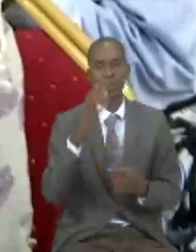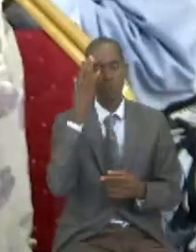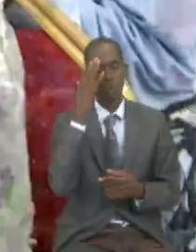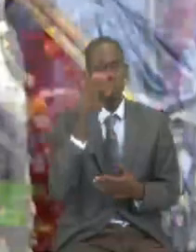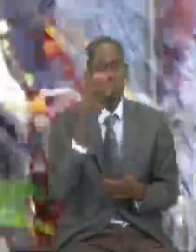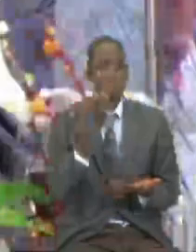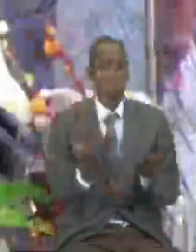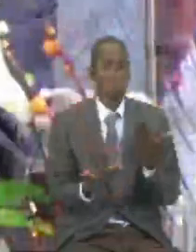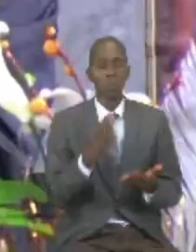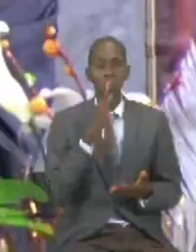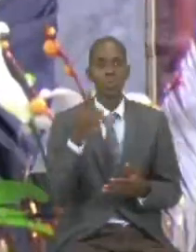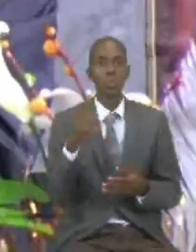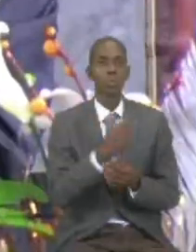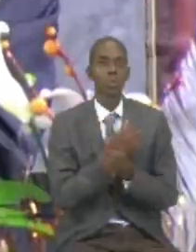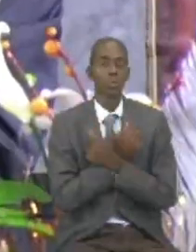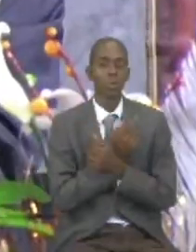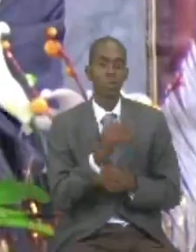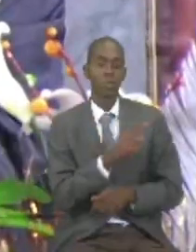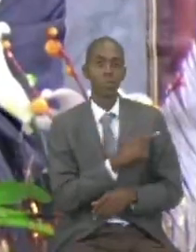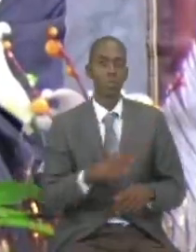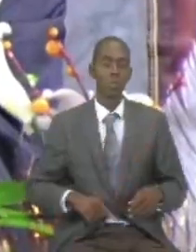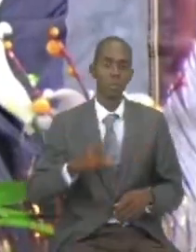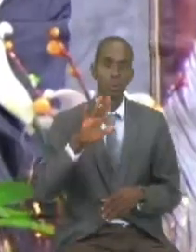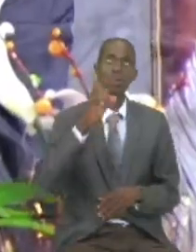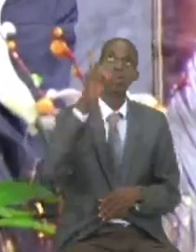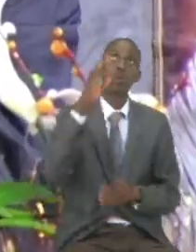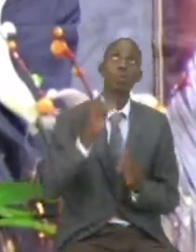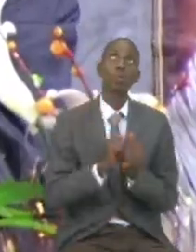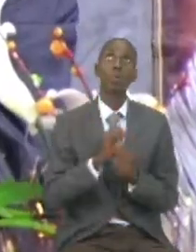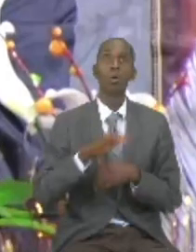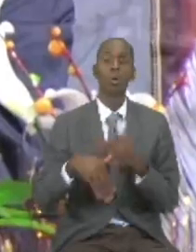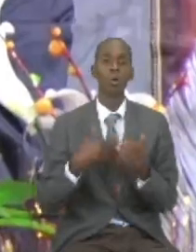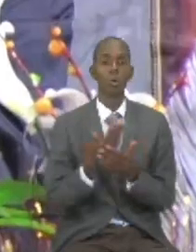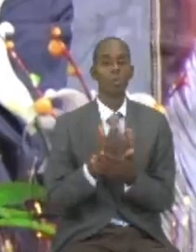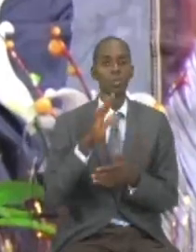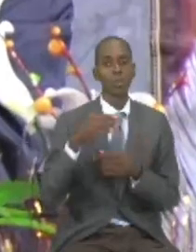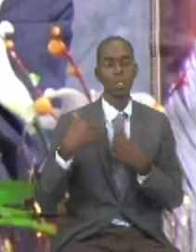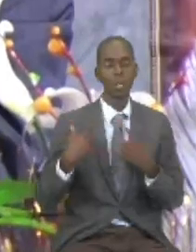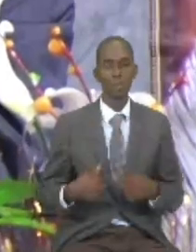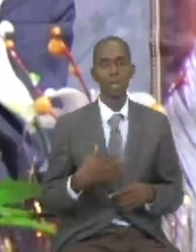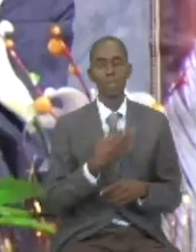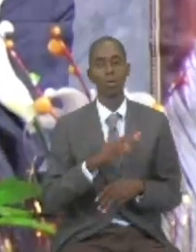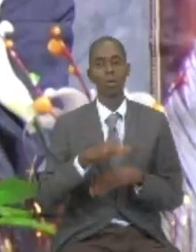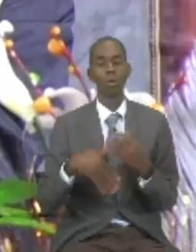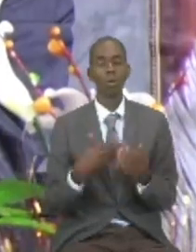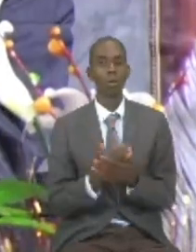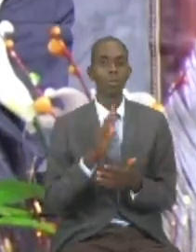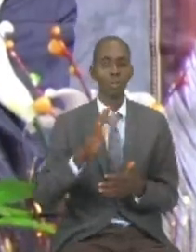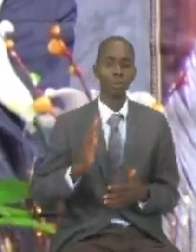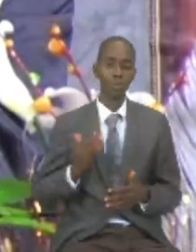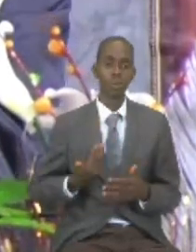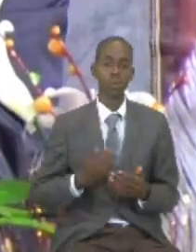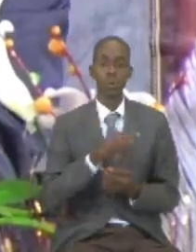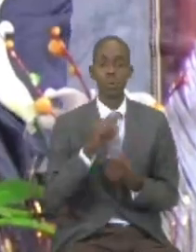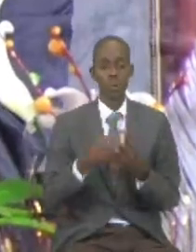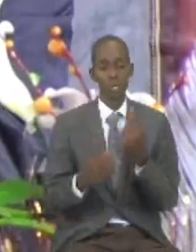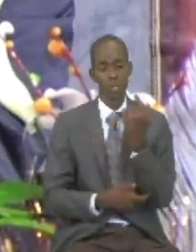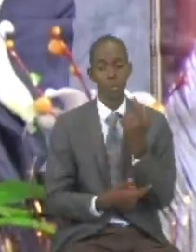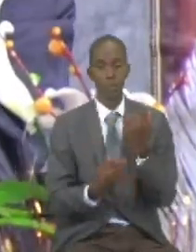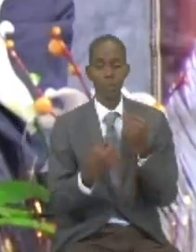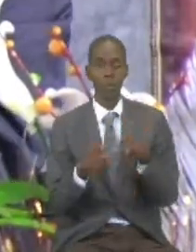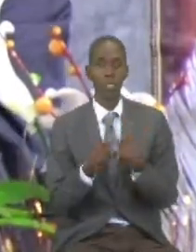savoir si vous aimez l'Éternel, votre Dieu, de tout votre cœur et de toute votre âme. Lorsque la tentation se présente comme